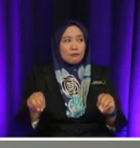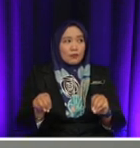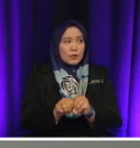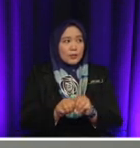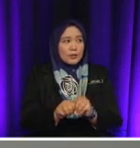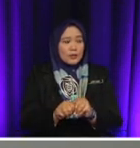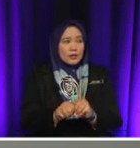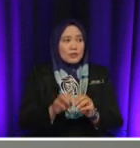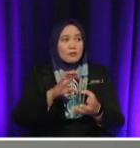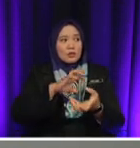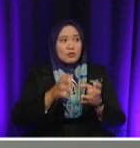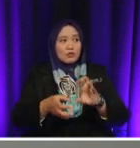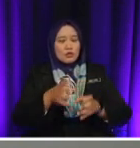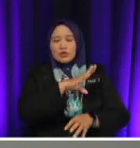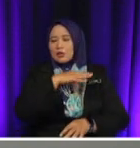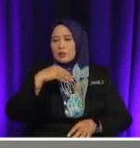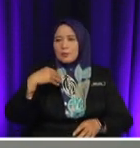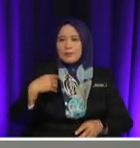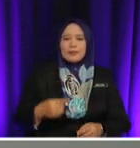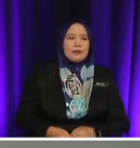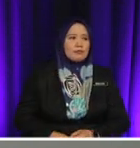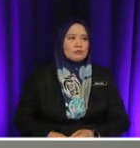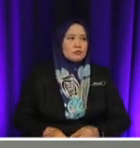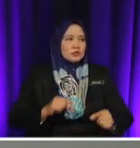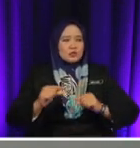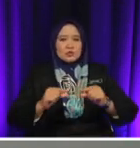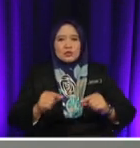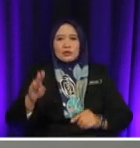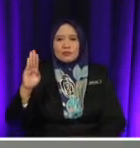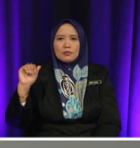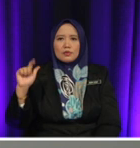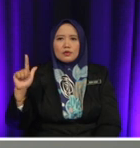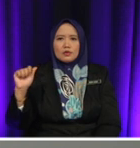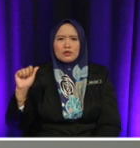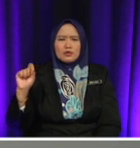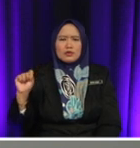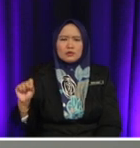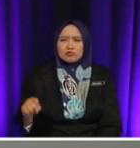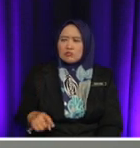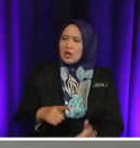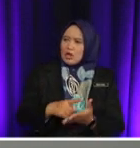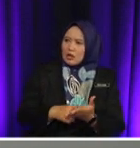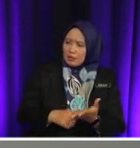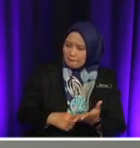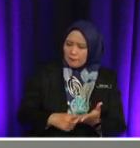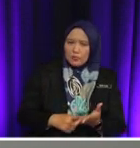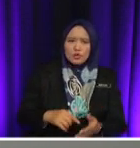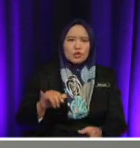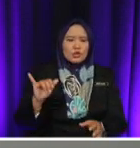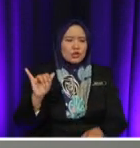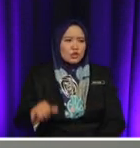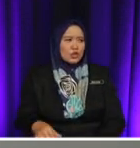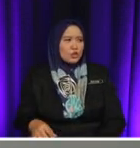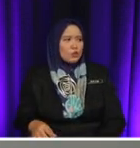balas okey dan kita tengok agak-agaknya Apa yang menyebabkan gas daripada 2A tadi adalah kurang